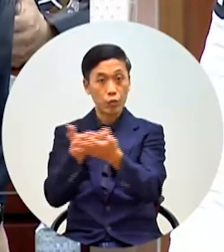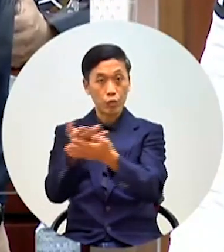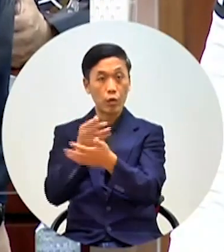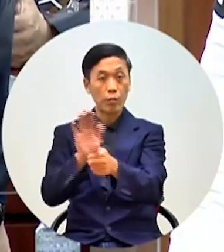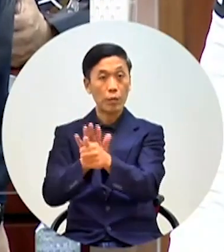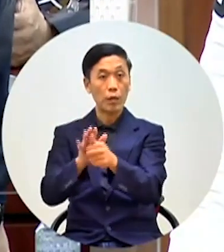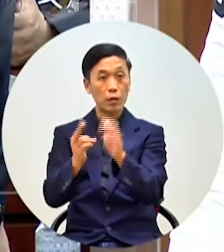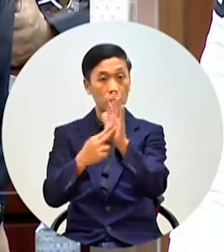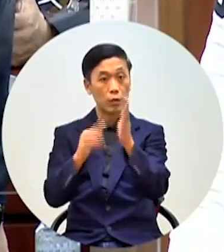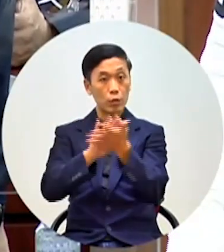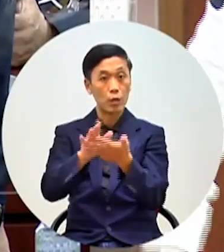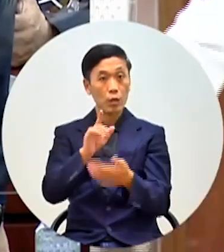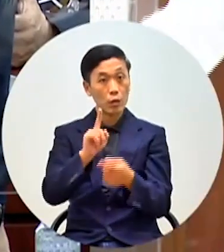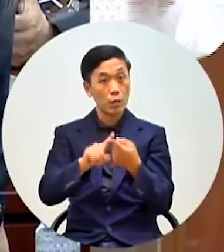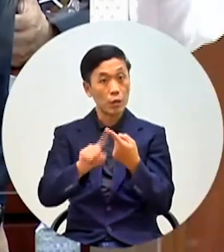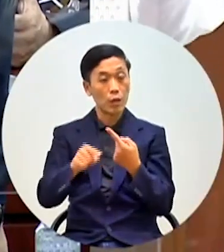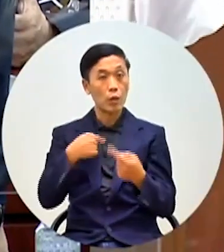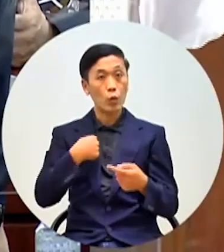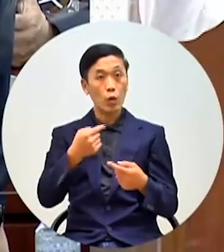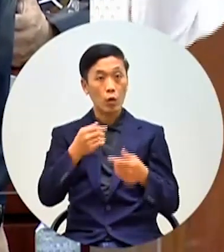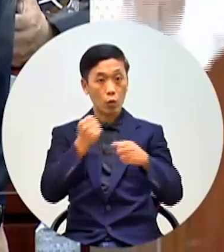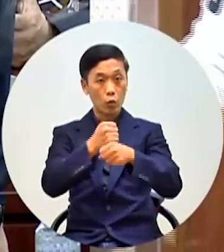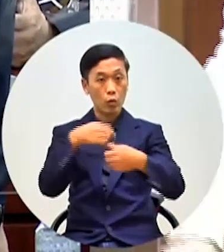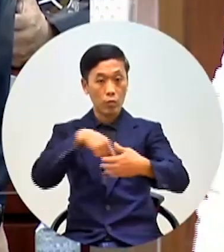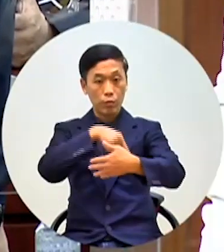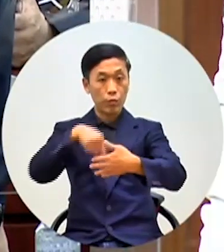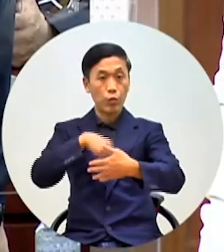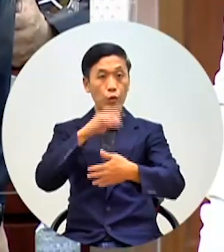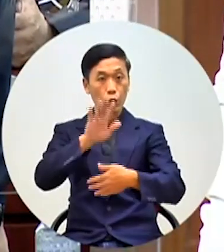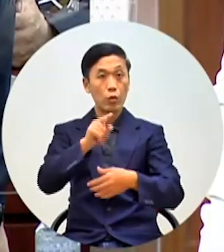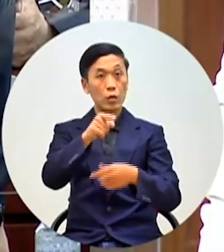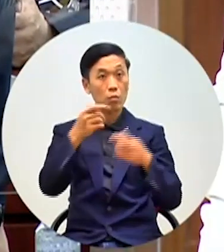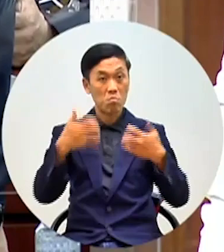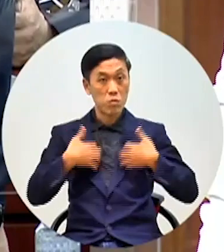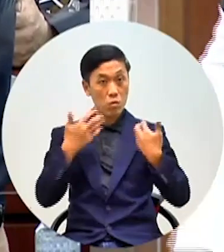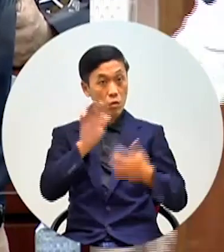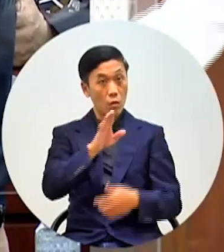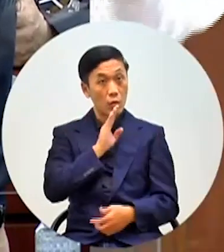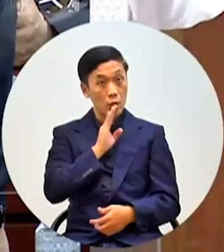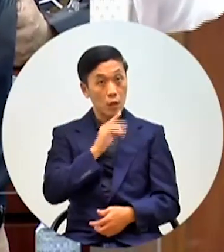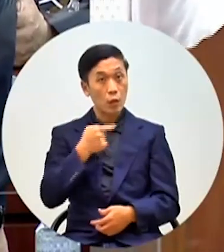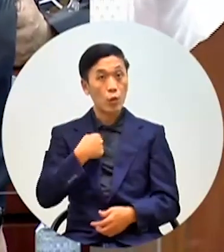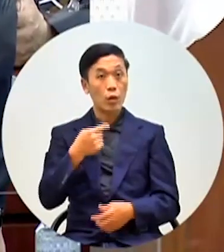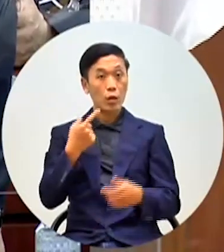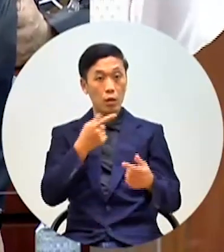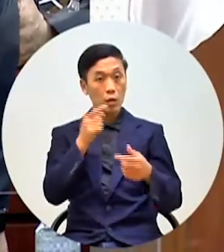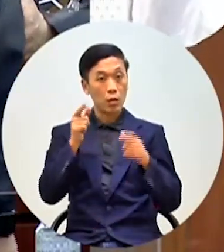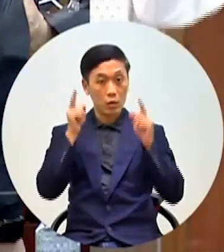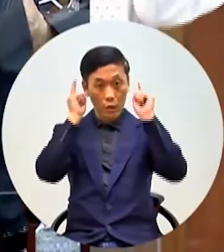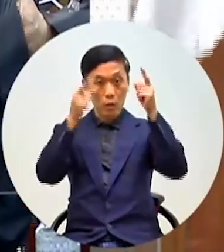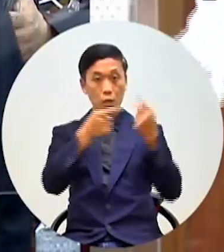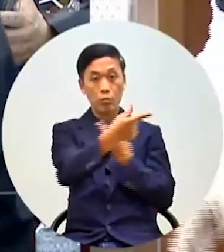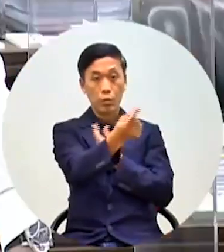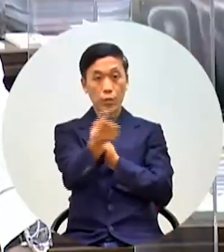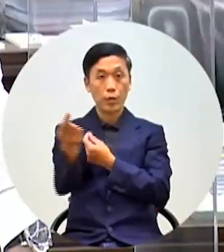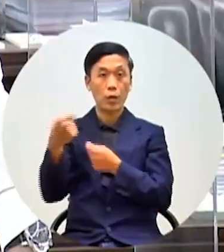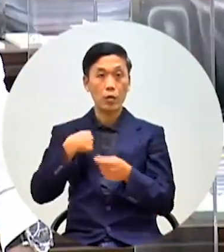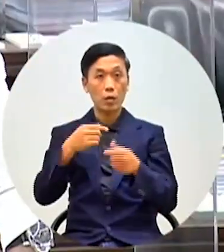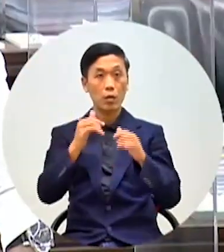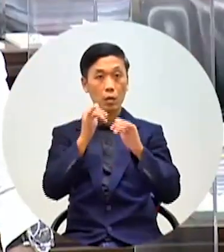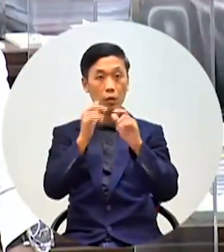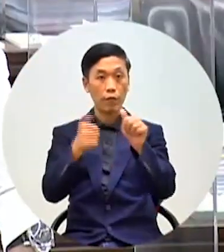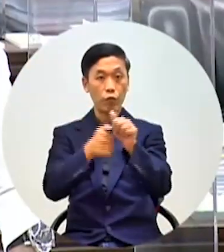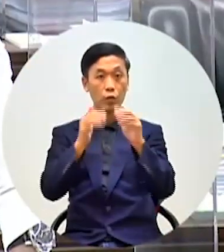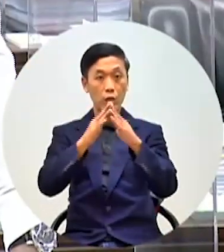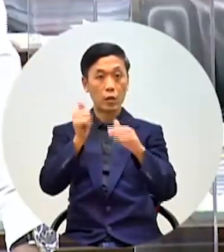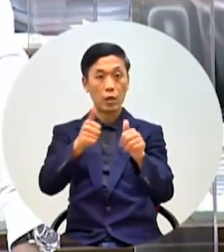对？ 只要这个在我的职责。 那好，史副市长，你震怒了啦哈。 对，我跟着大家一样生气。 请坐。那我们史副市长也震怒了，我们就看明